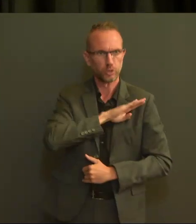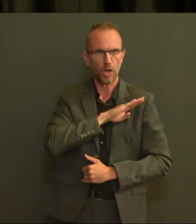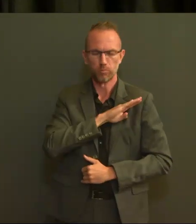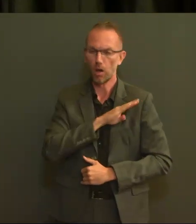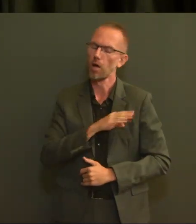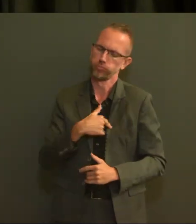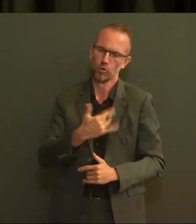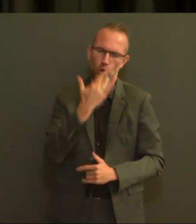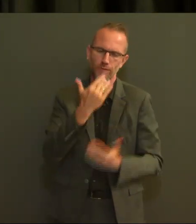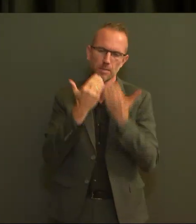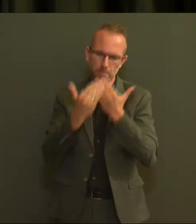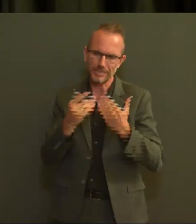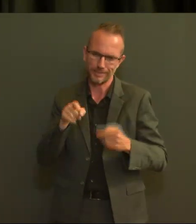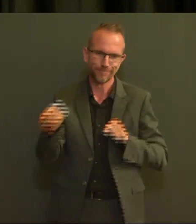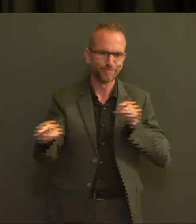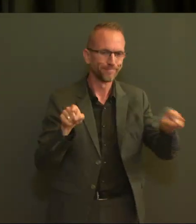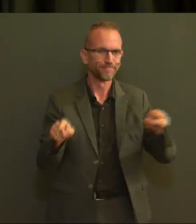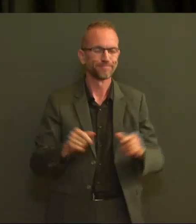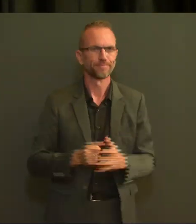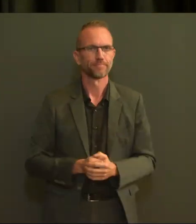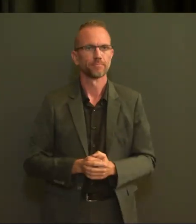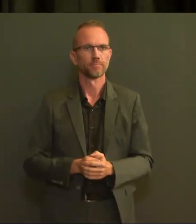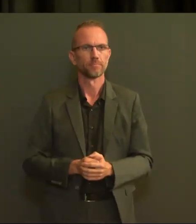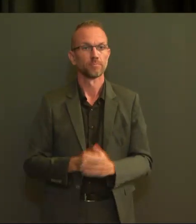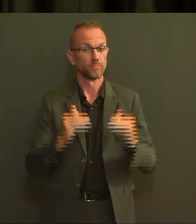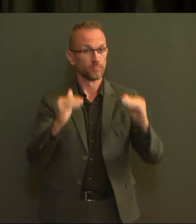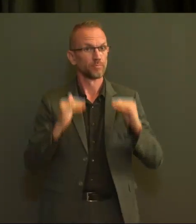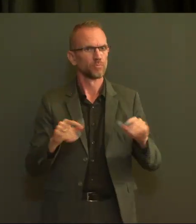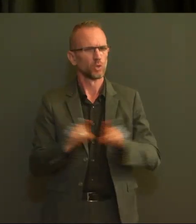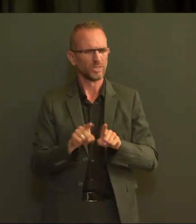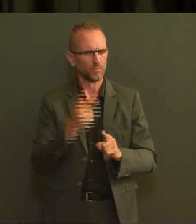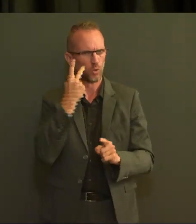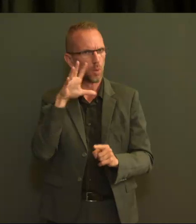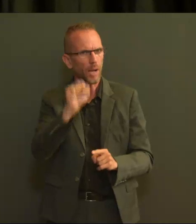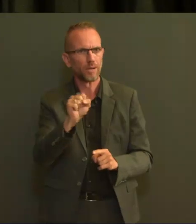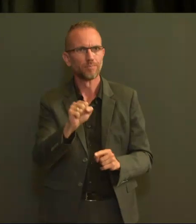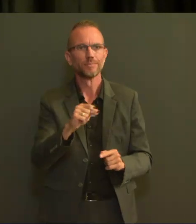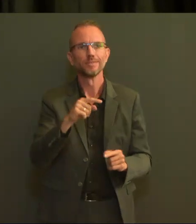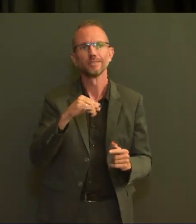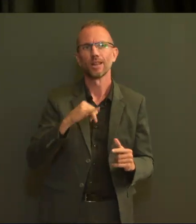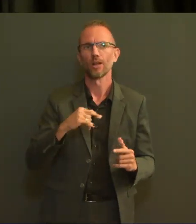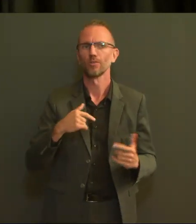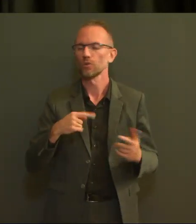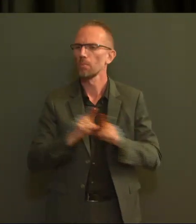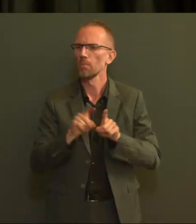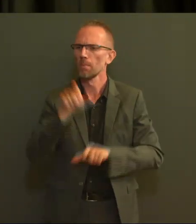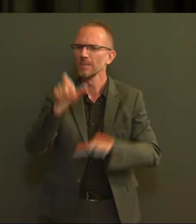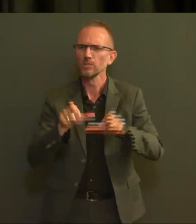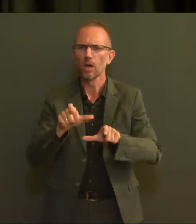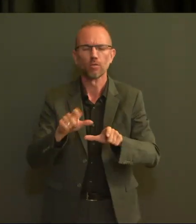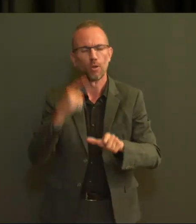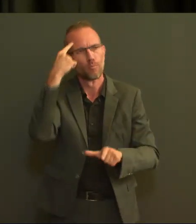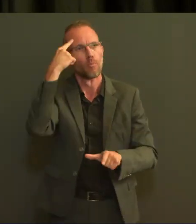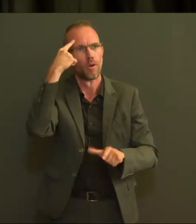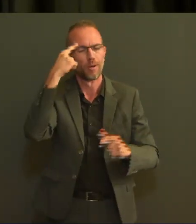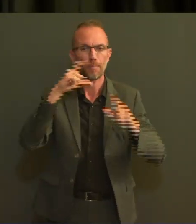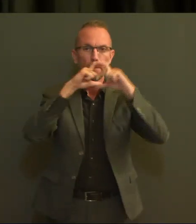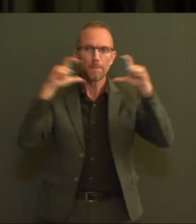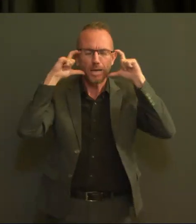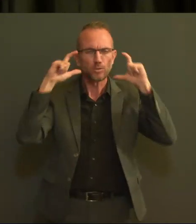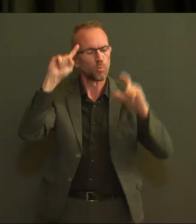L'utilisation du masque devient un réflexe pour nombre d'entre nous, un geste plein de sens car il protège à la fois soi-même et les autres, en tout cas quand il est bien